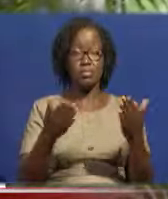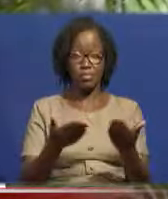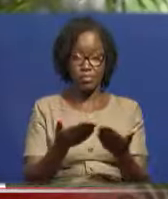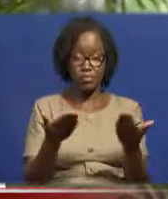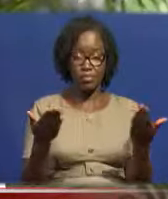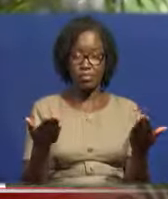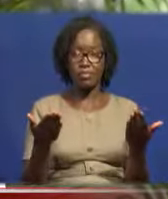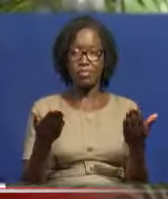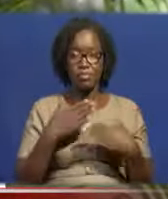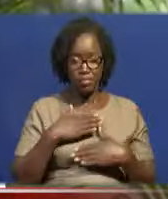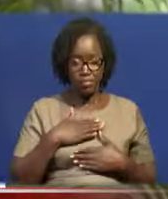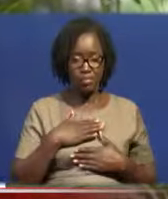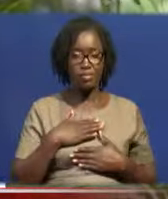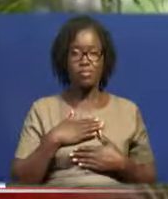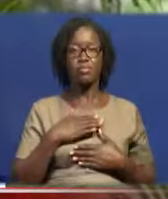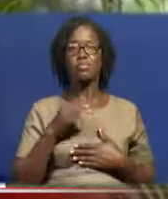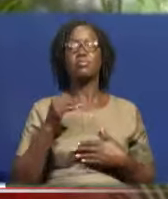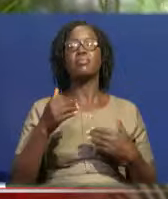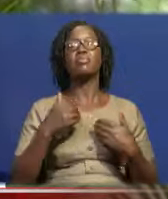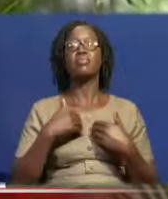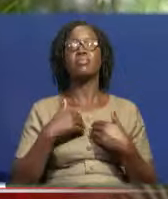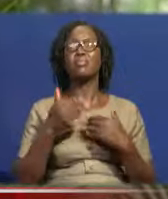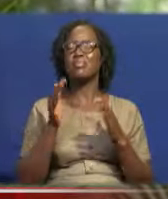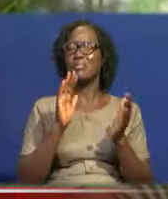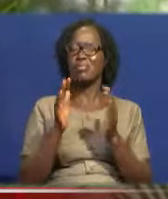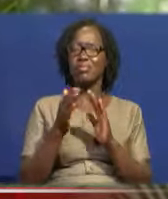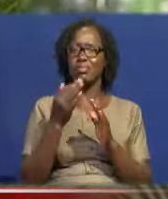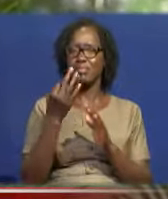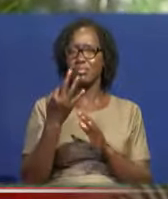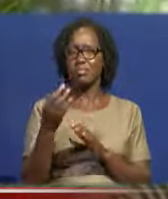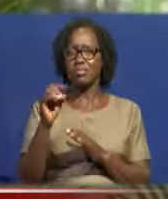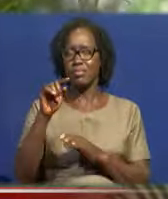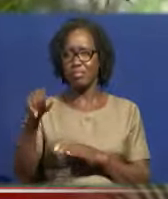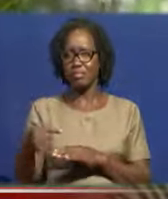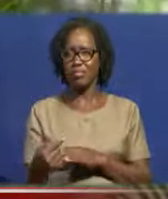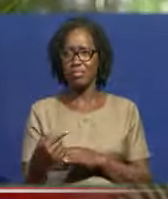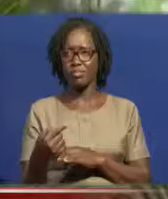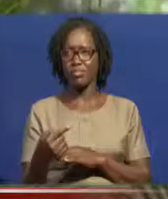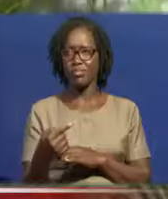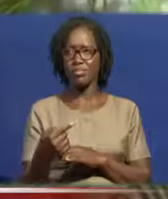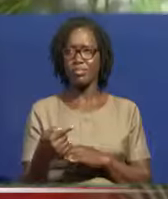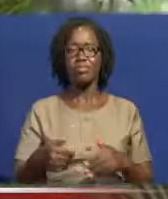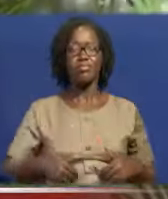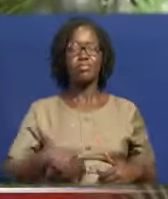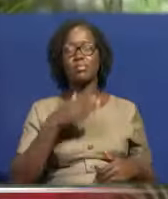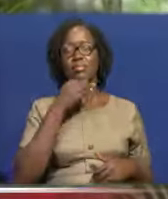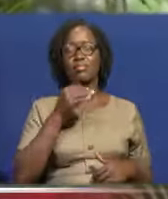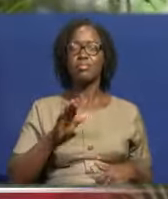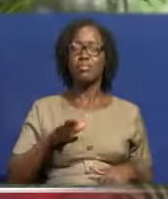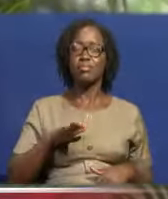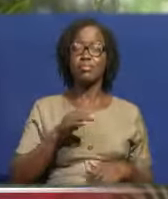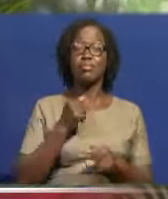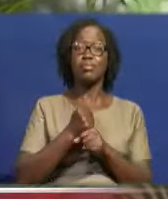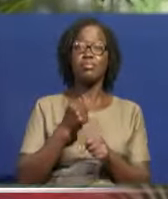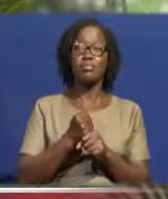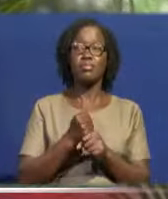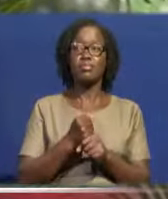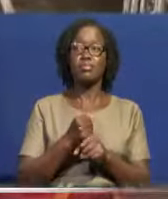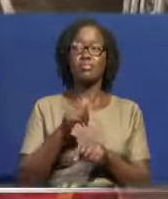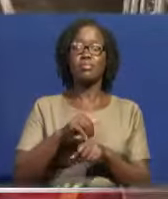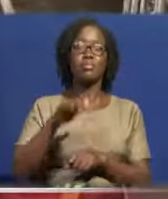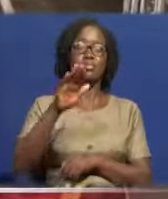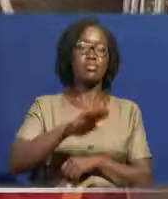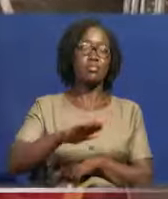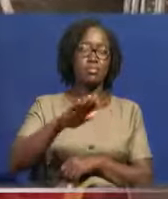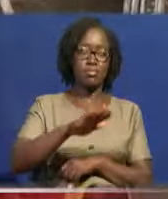place, Your Excellency, we should be having close to 300,000 young men and women working at our